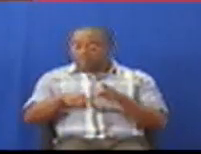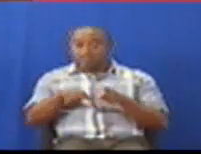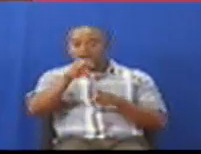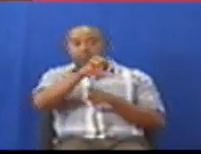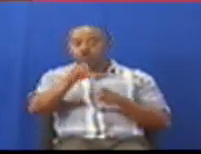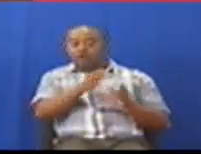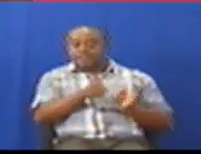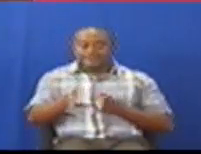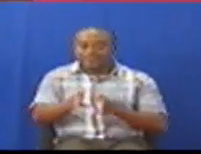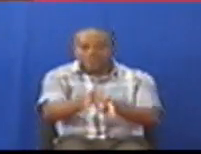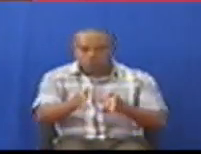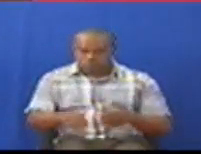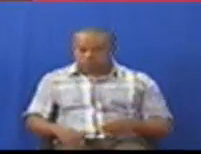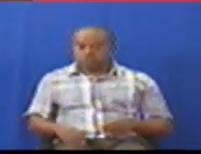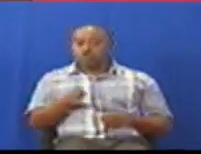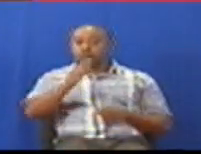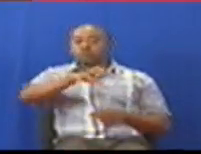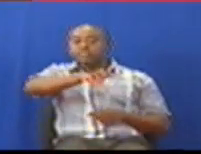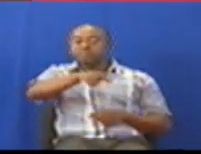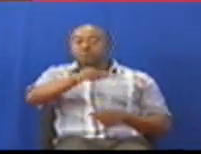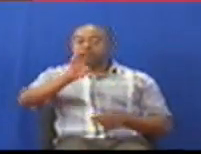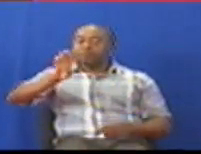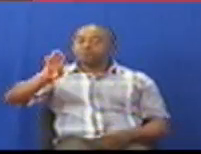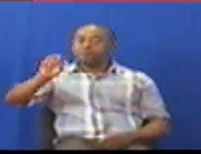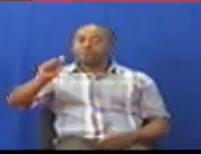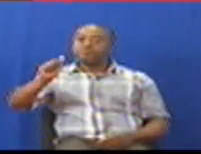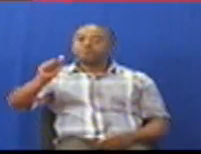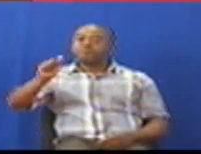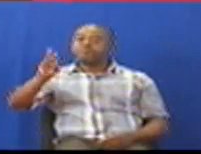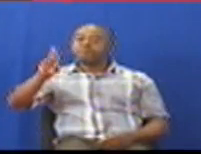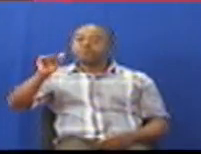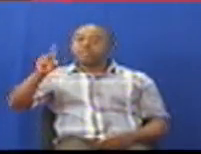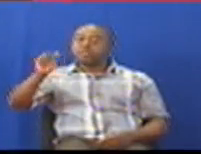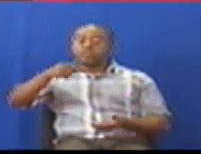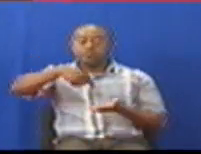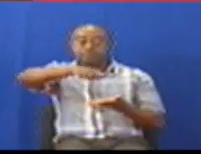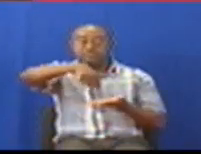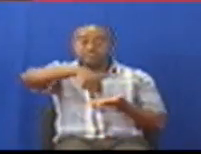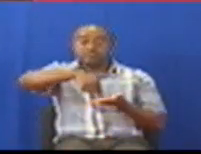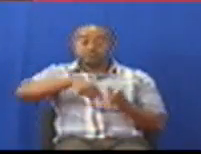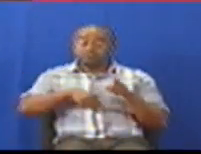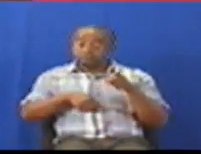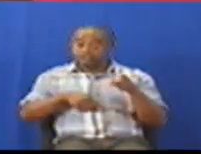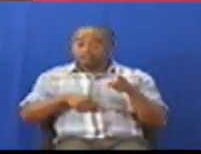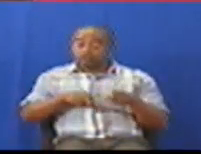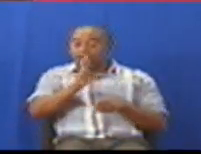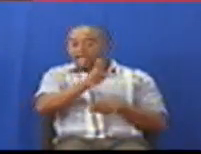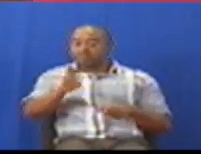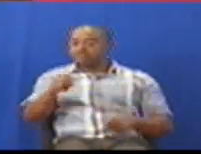kuna jimbo la Bariadi mjini. Jimbo la Bariadi mjini lina halmashauri